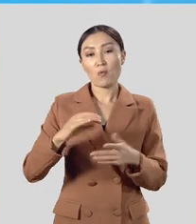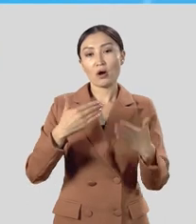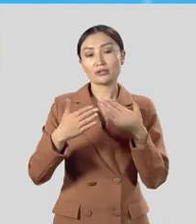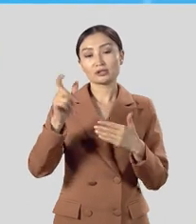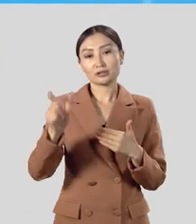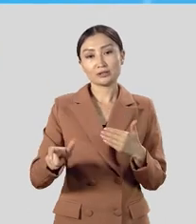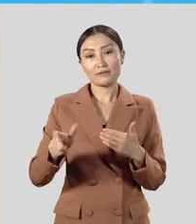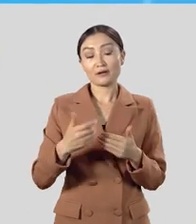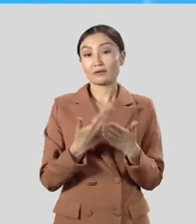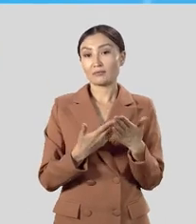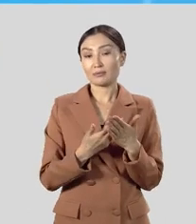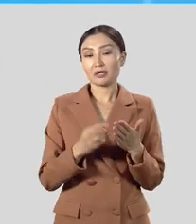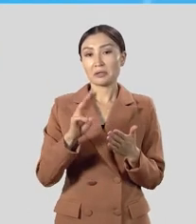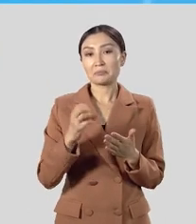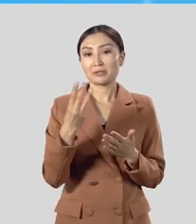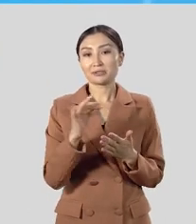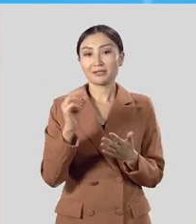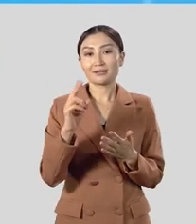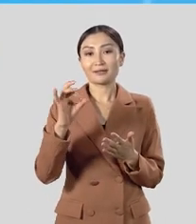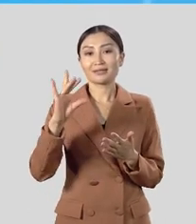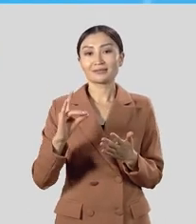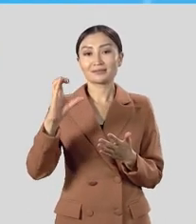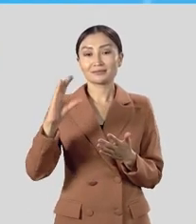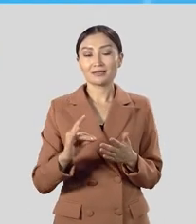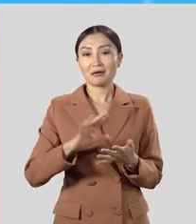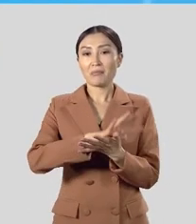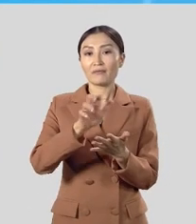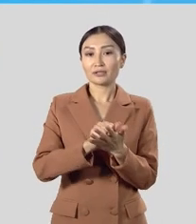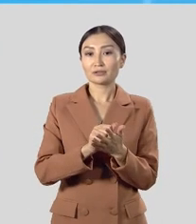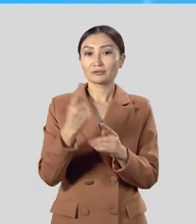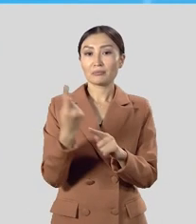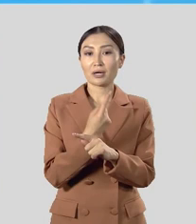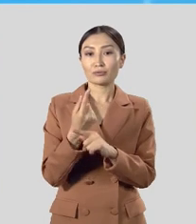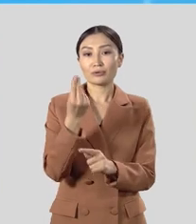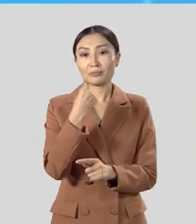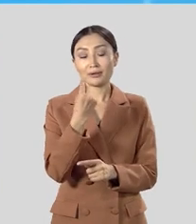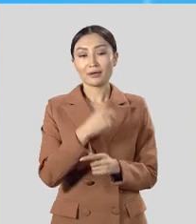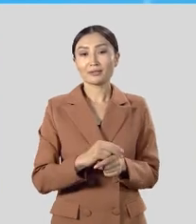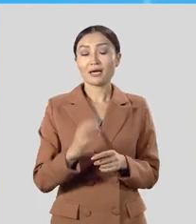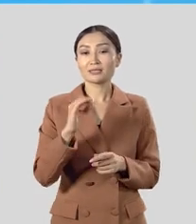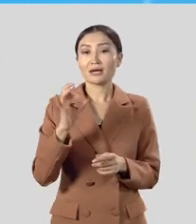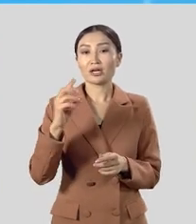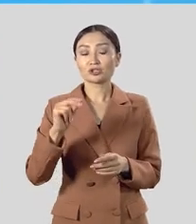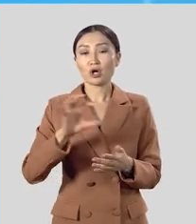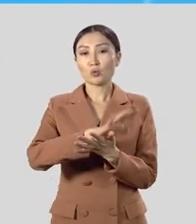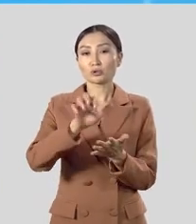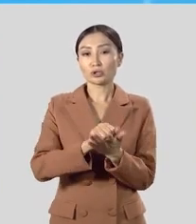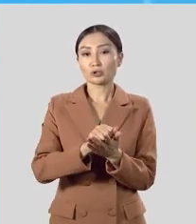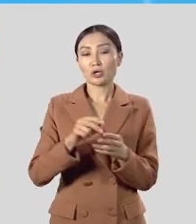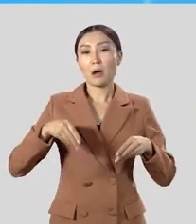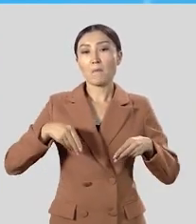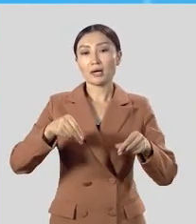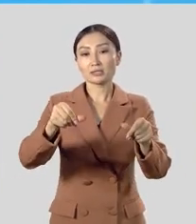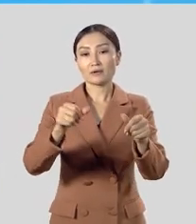отношению к человеку. Например, мыши и крысы, повреждающие продукты питания, саранча, уничтожающая